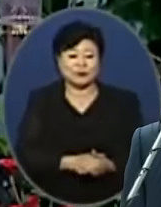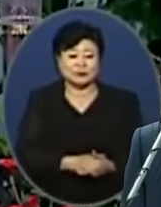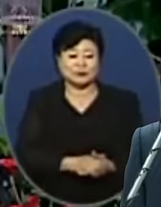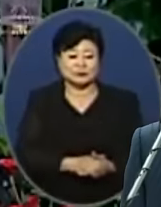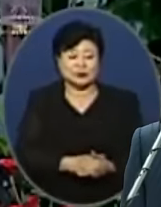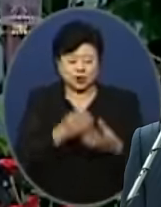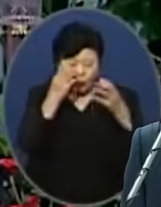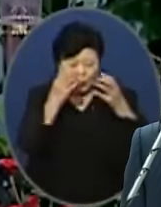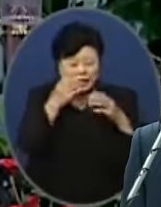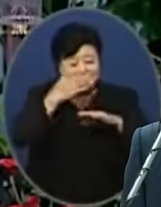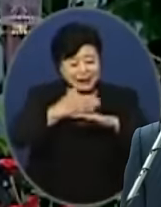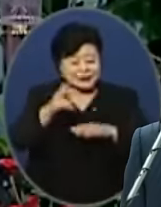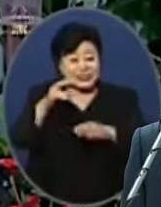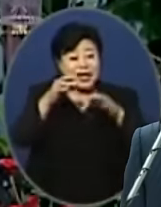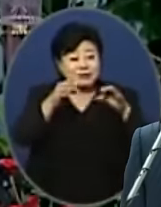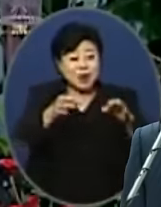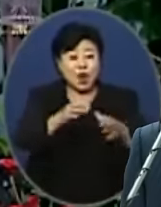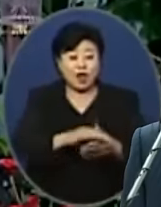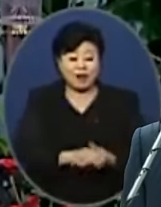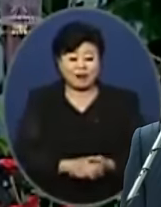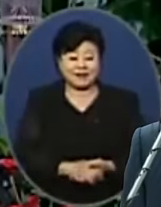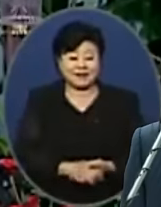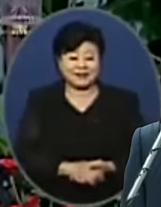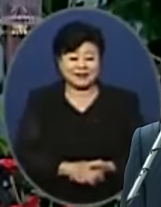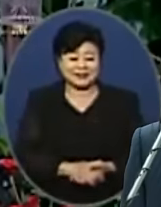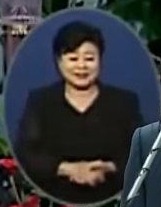오히려 고난을 감사하고 찬양하십시오.